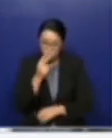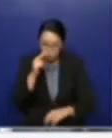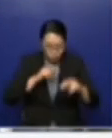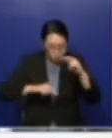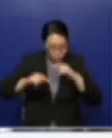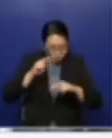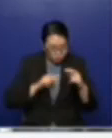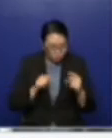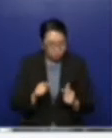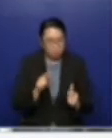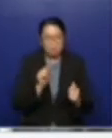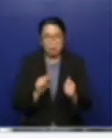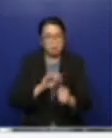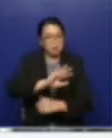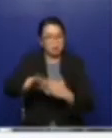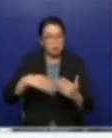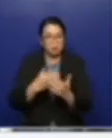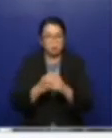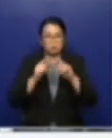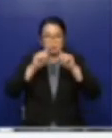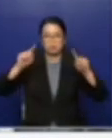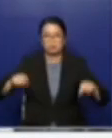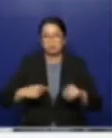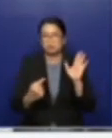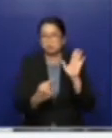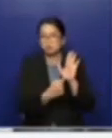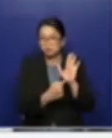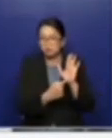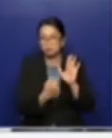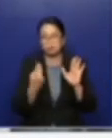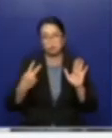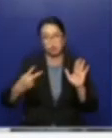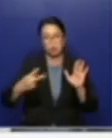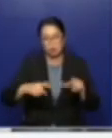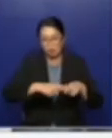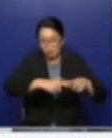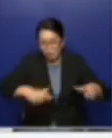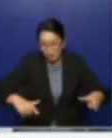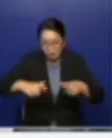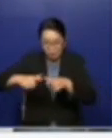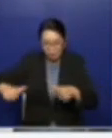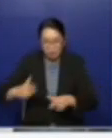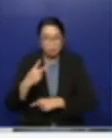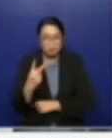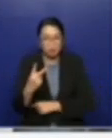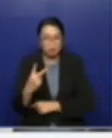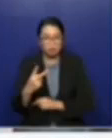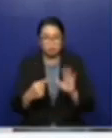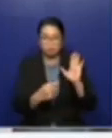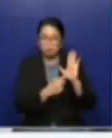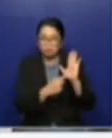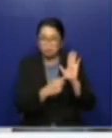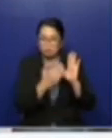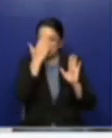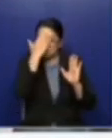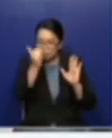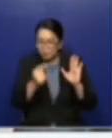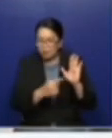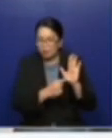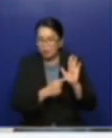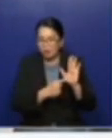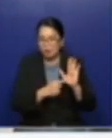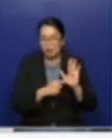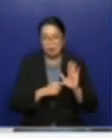ทั้งอำเภอมีโฉนดเพียง2แปลงเท่านั้นเห็นได้ชัดว่าวันนี้เนี่ยทำไมรั